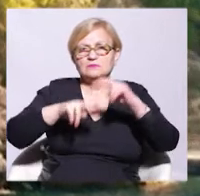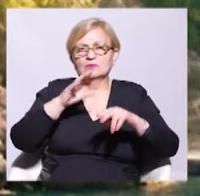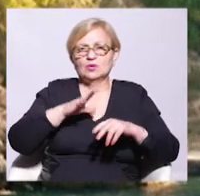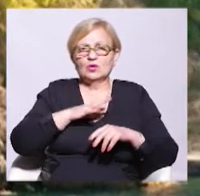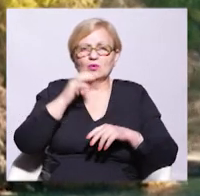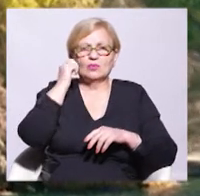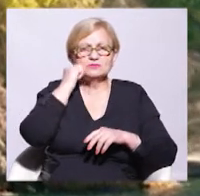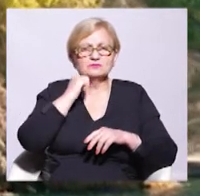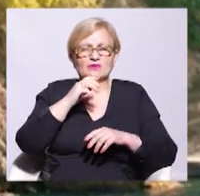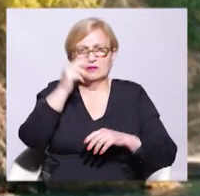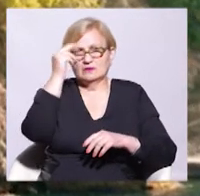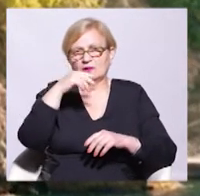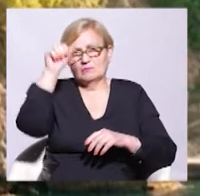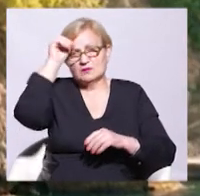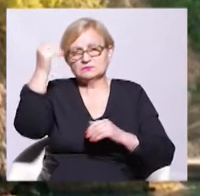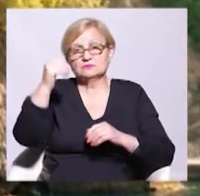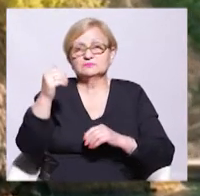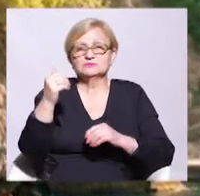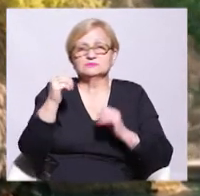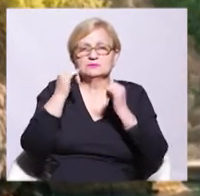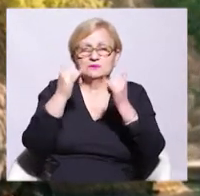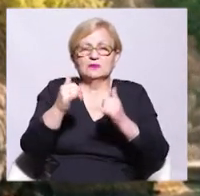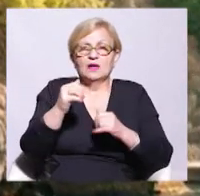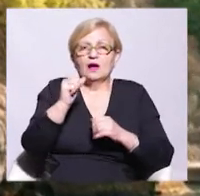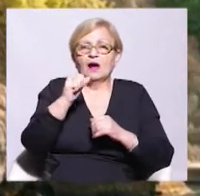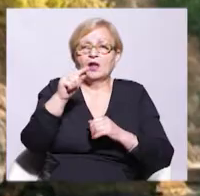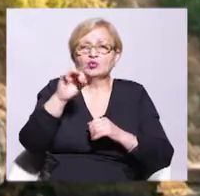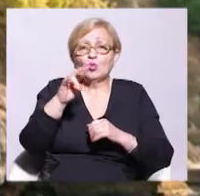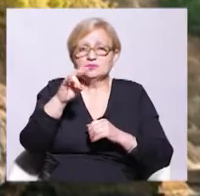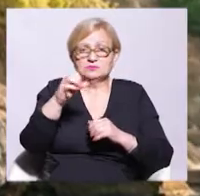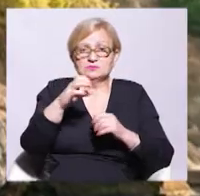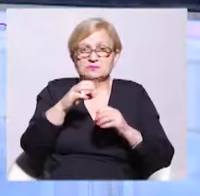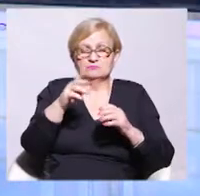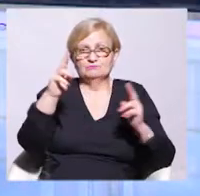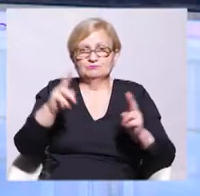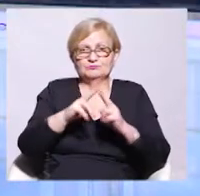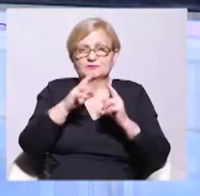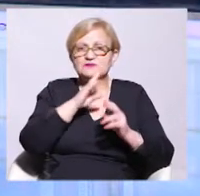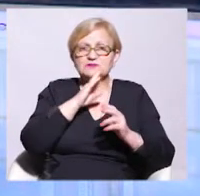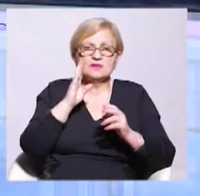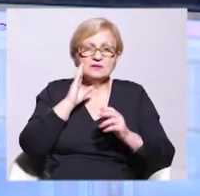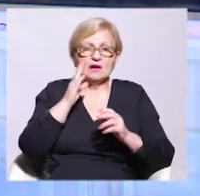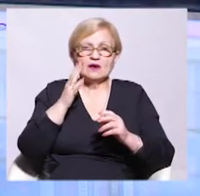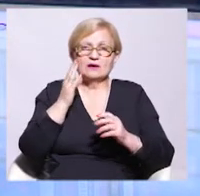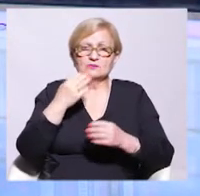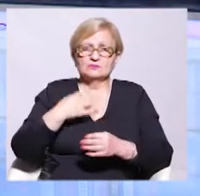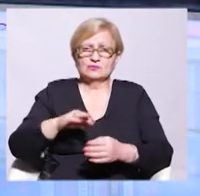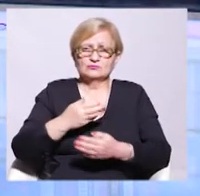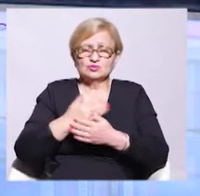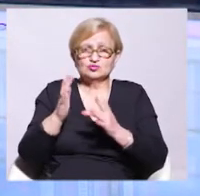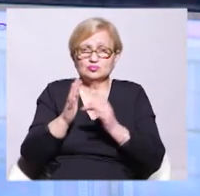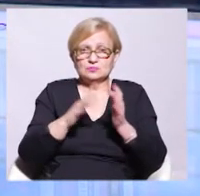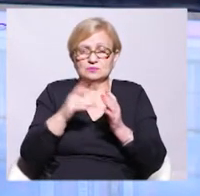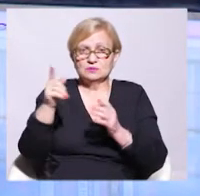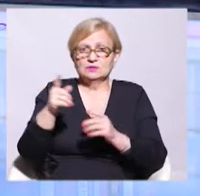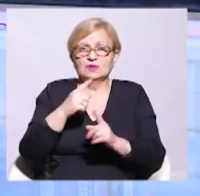aghumartavt. Პირველ საუკუნეში კი ათონის მთაზე დედა ღვთისმშობელს დაუდგამს ფეხი. ის